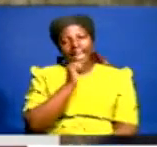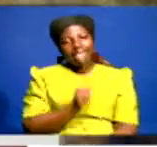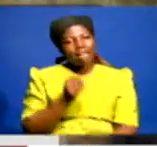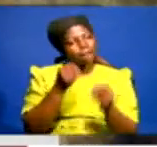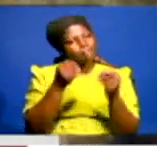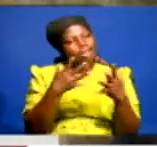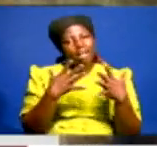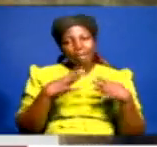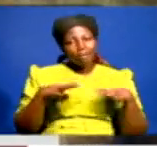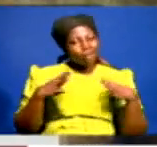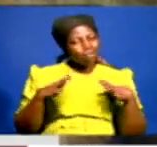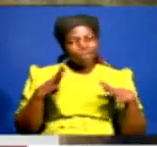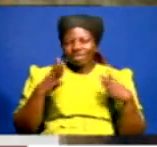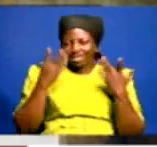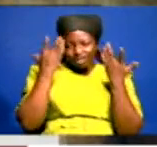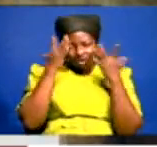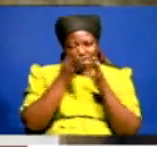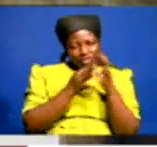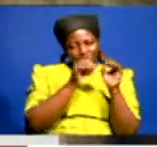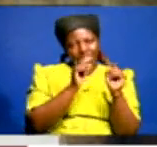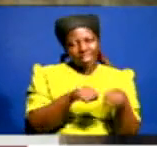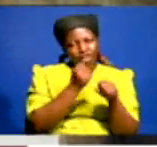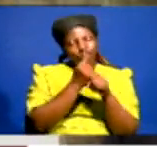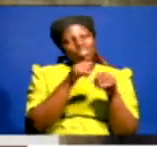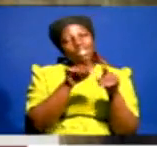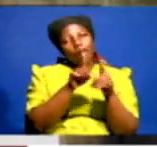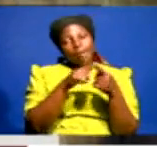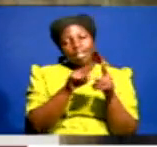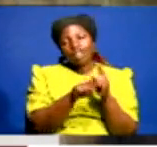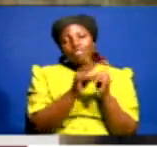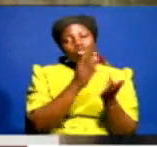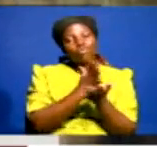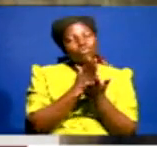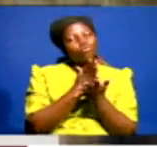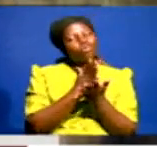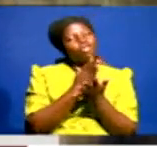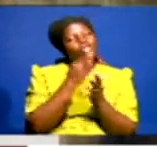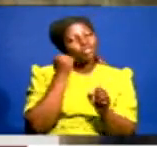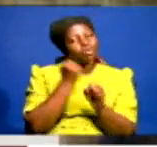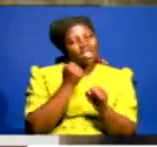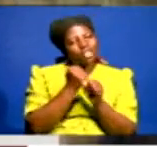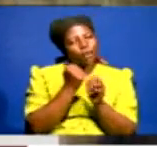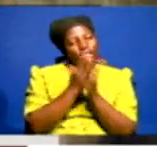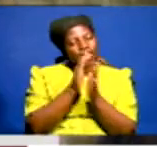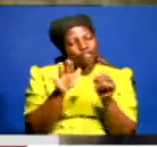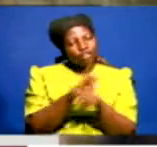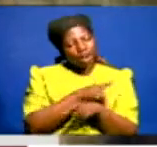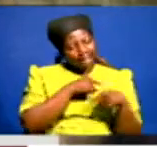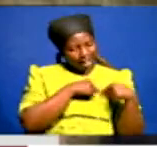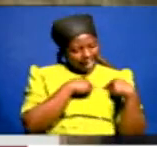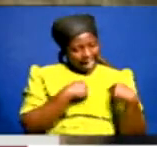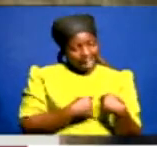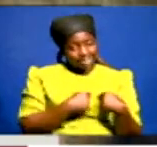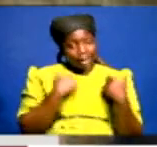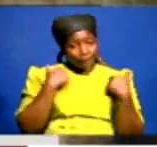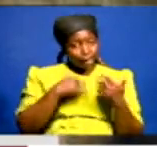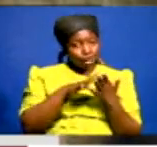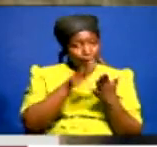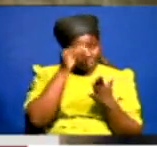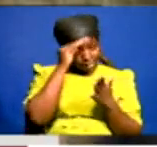angecheza role kama hiyo na hiyo age, but unapata na hiyo age alikuwa anapiga kitu na role yake yote. So inanifundisha juu mimi bado ni kijana, mimi bado ni youth